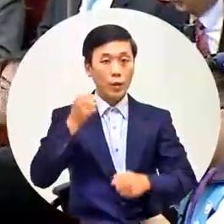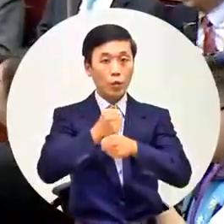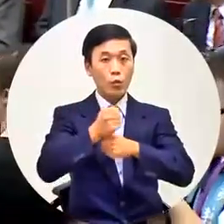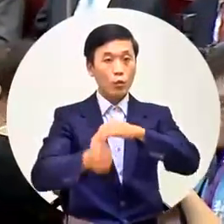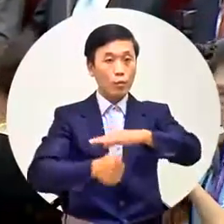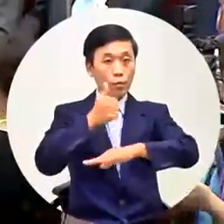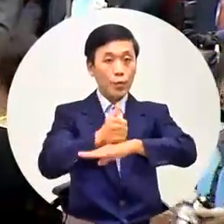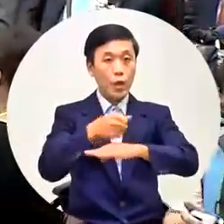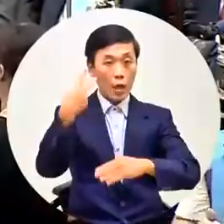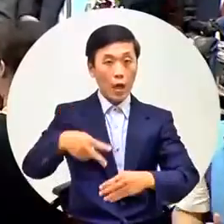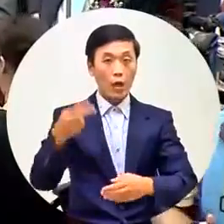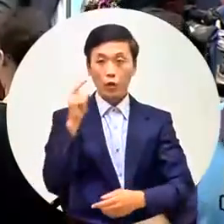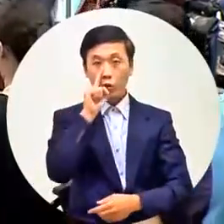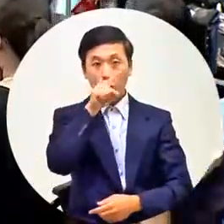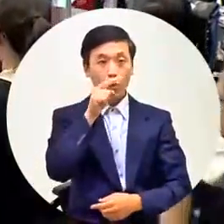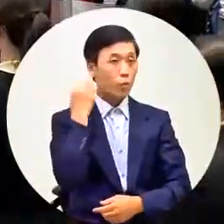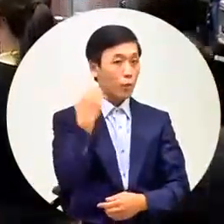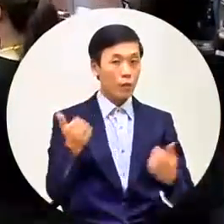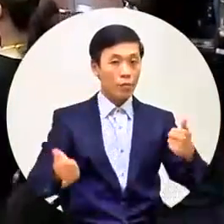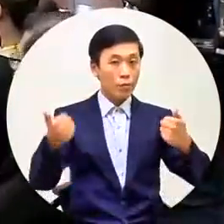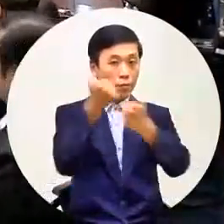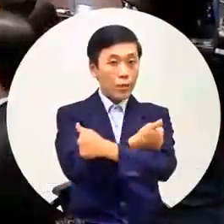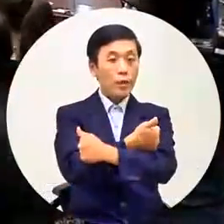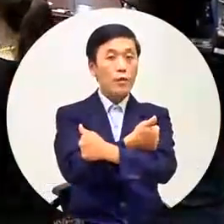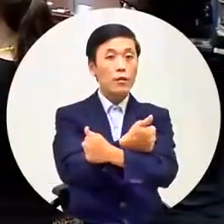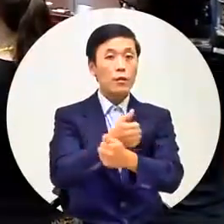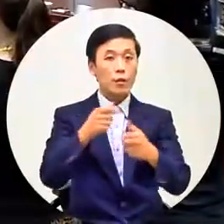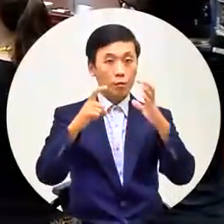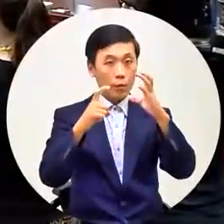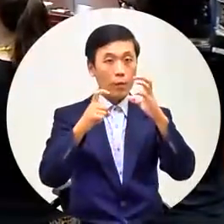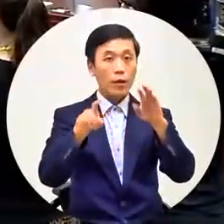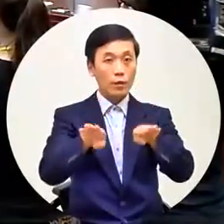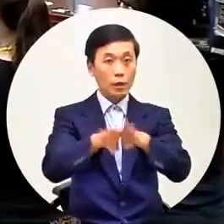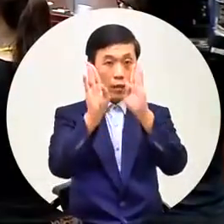典礼开始，奏乐。